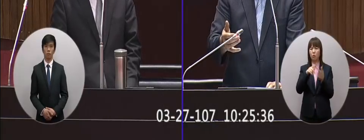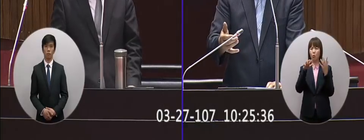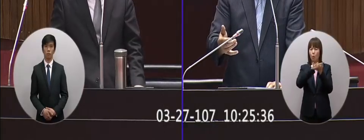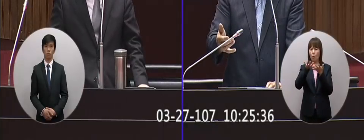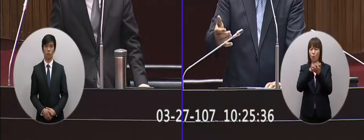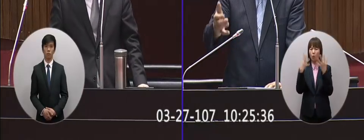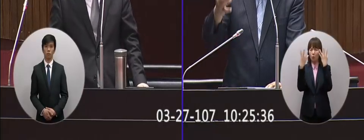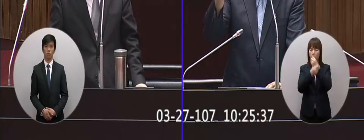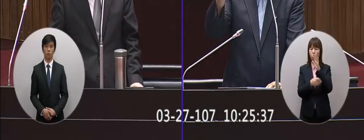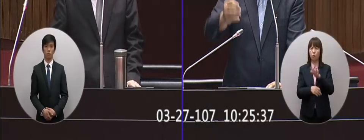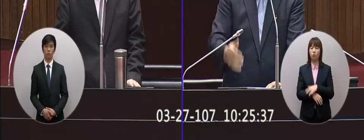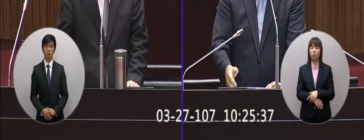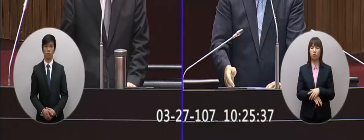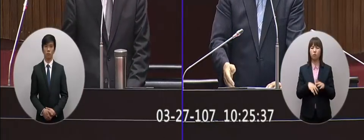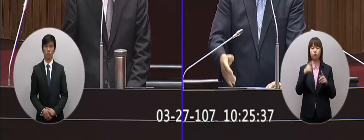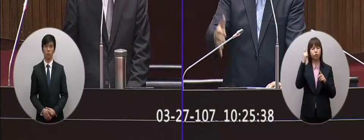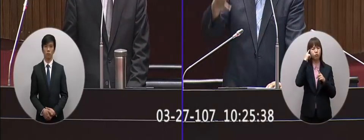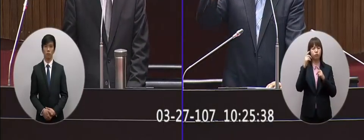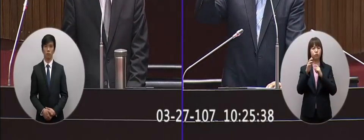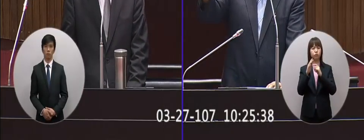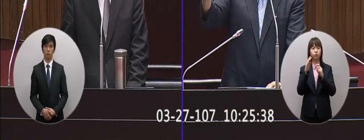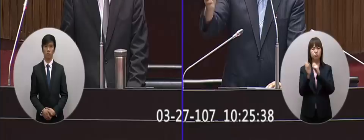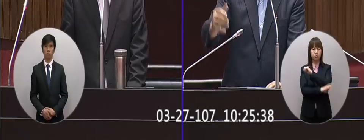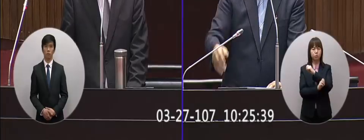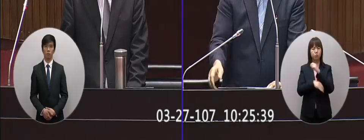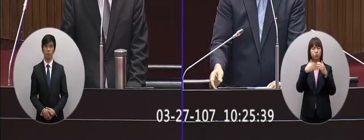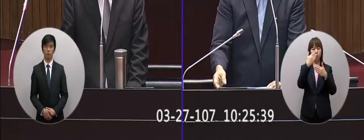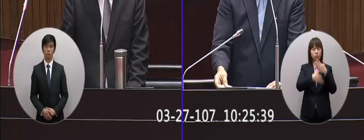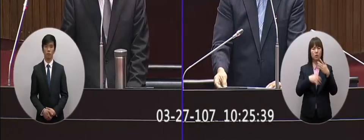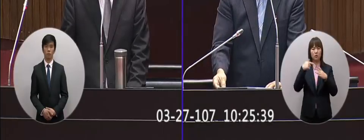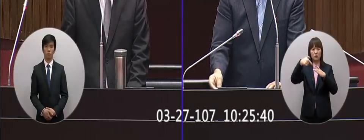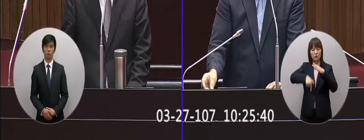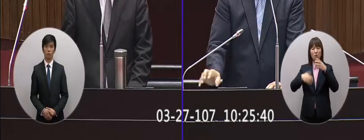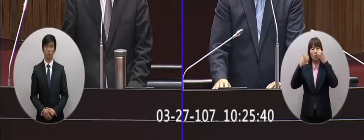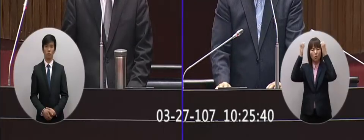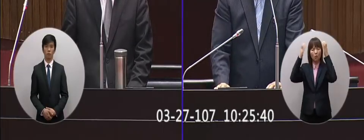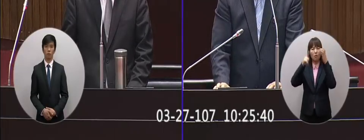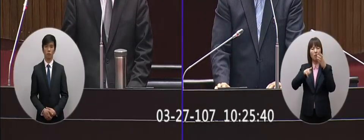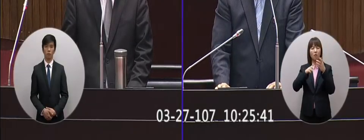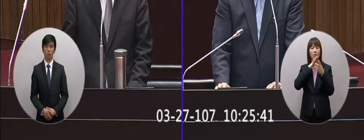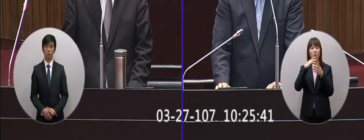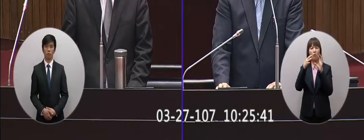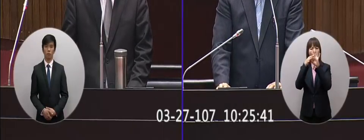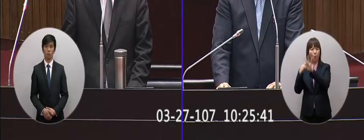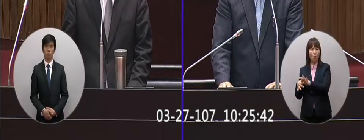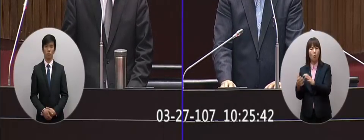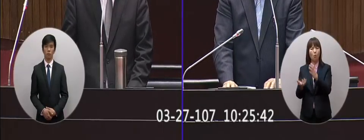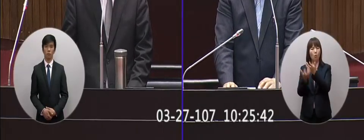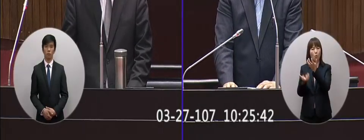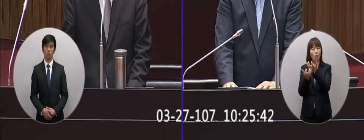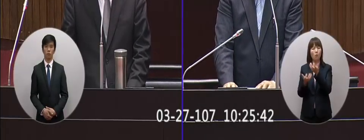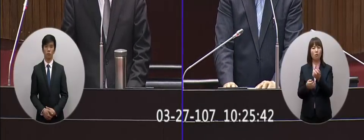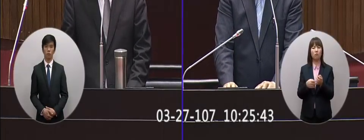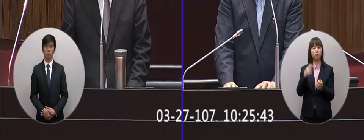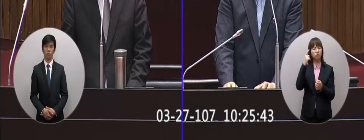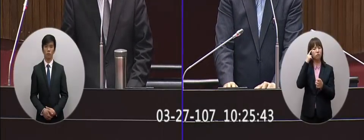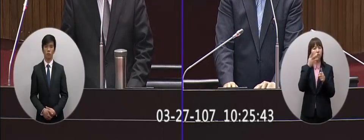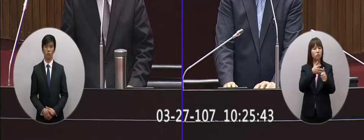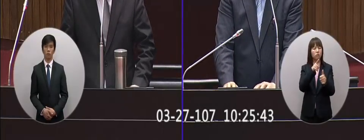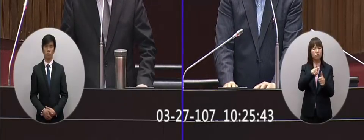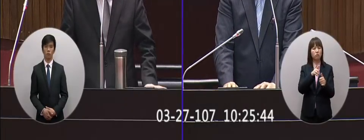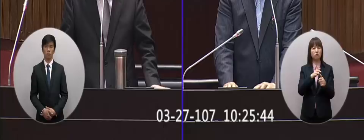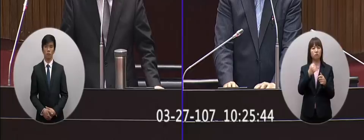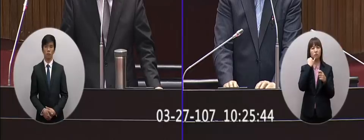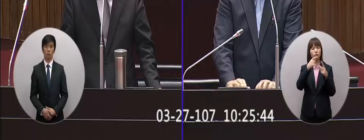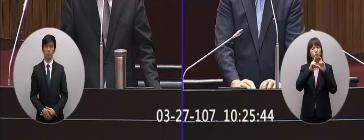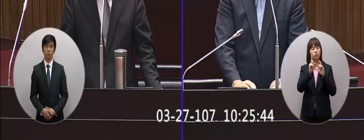乱啊、我们又要减碳，然后又要升奥发电厂，又要让它继续发电。我不晓得院长有没有简单